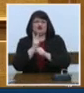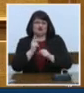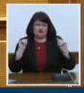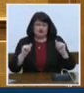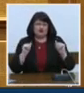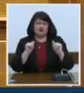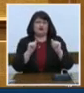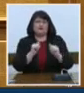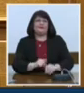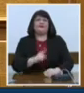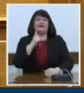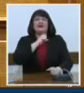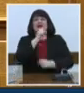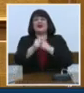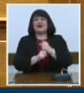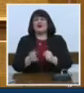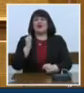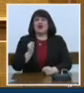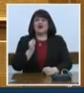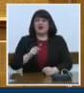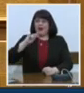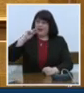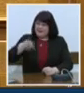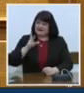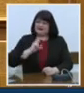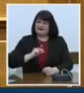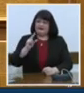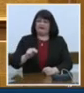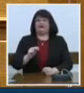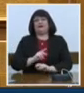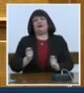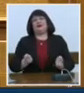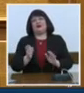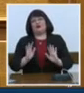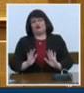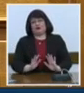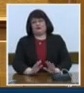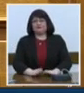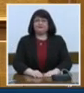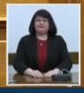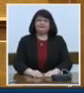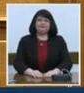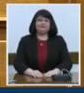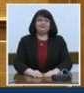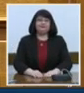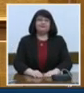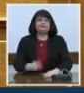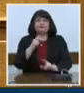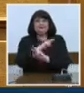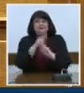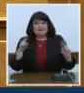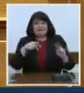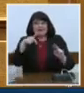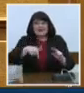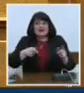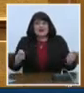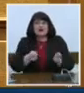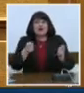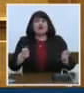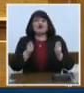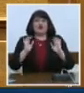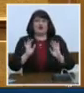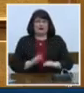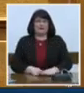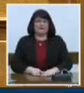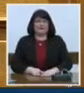10 χρόνια, αλλά η απάντηση που θα πάρετε θα είναι η ίδια. Γιατί και εδώ τα γεγονότα είναι σαφή. Παρά τα όσα εσείς